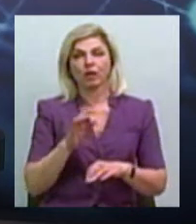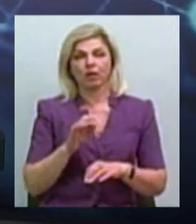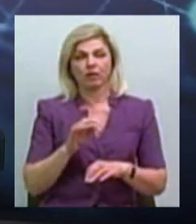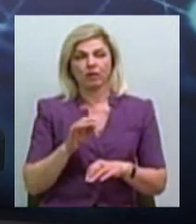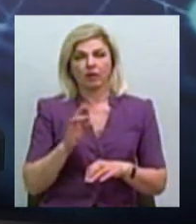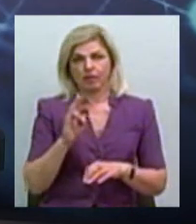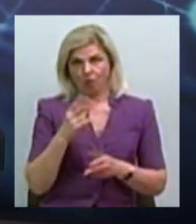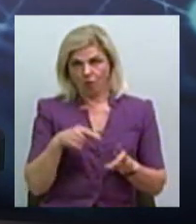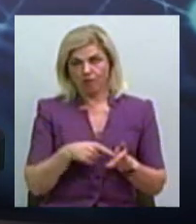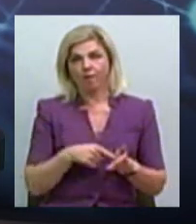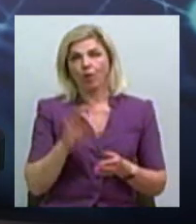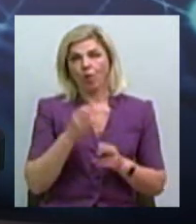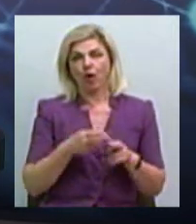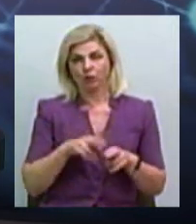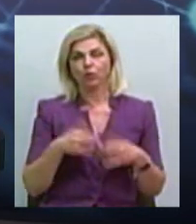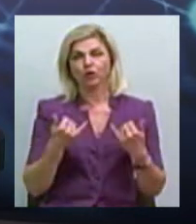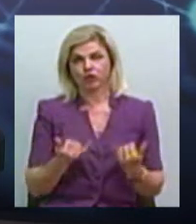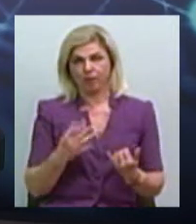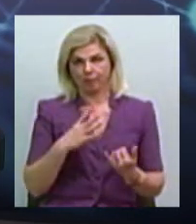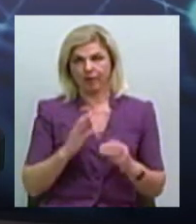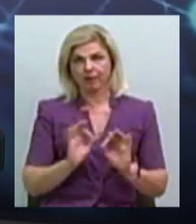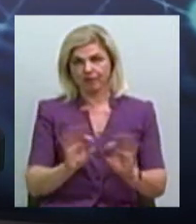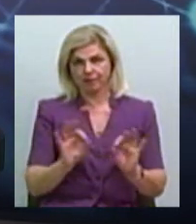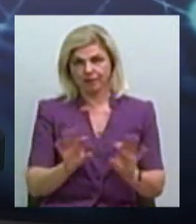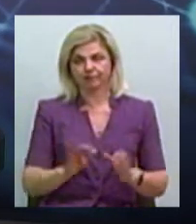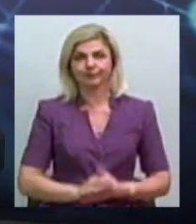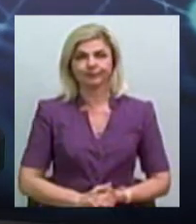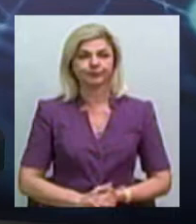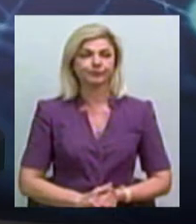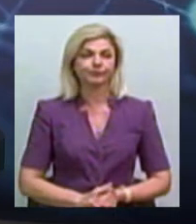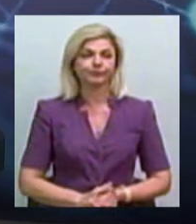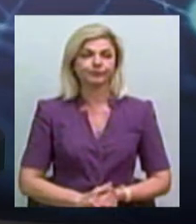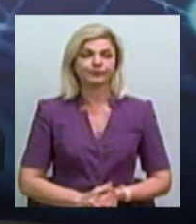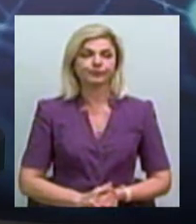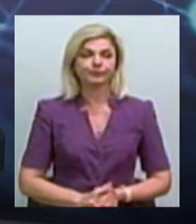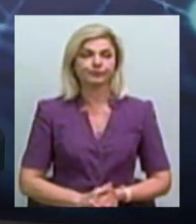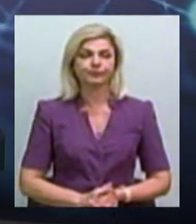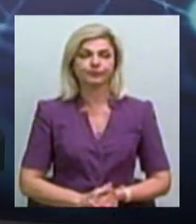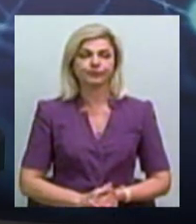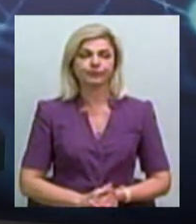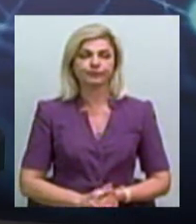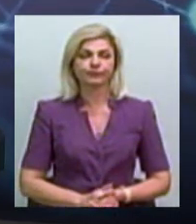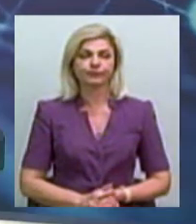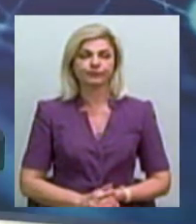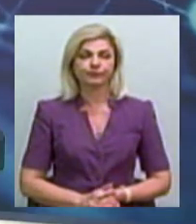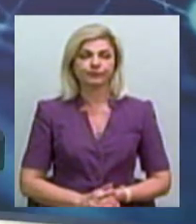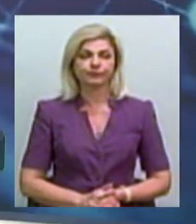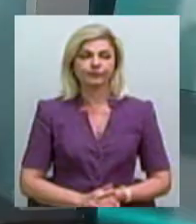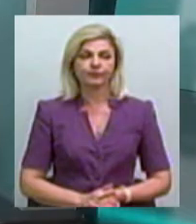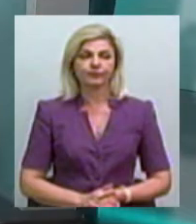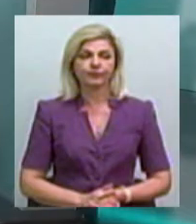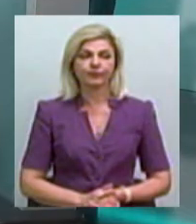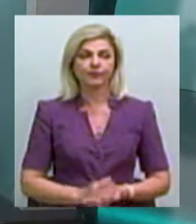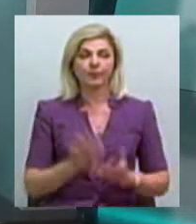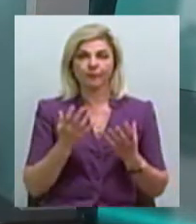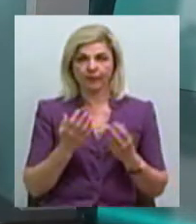в Миколаєві, про який я щойно сказала нашим глядачам. Будь ласка. Віталій, ви перші? Да, давайте я почну. Ще раз добрий